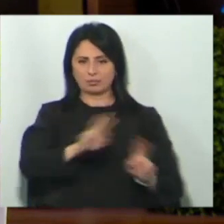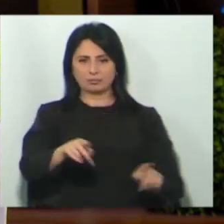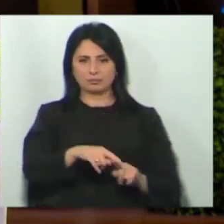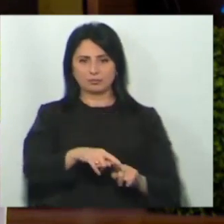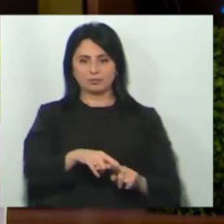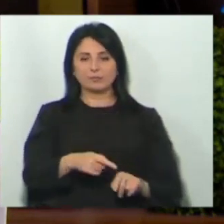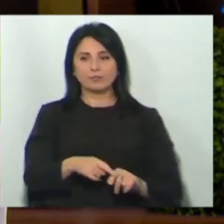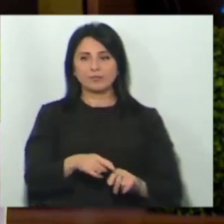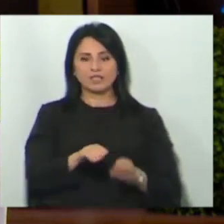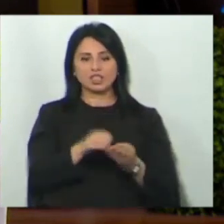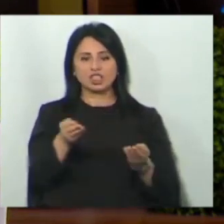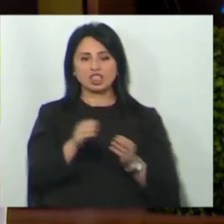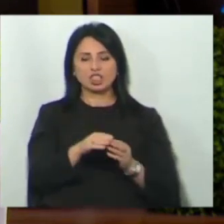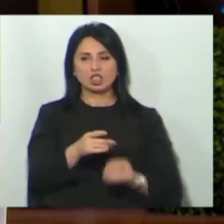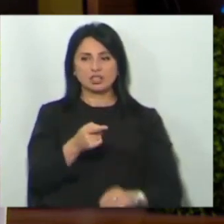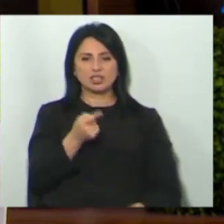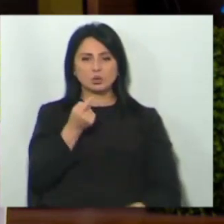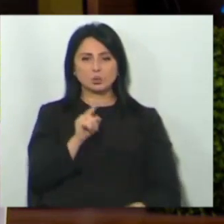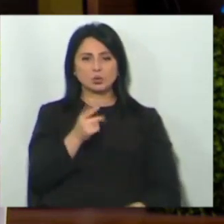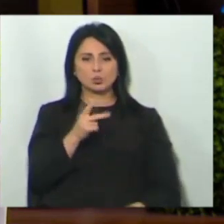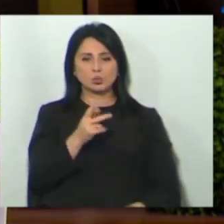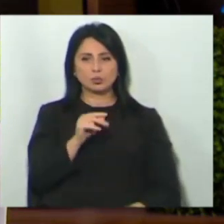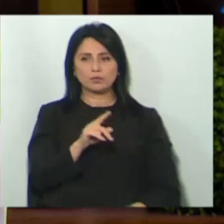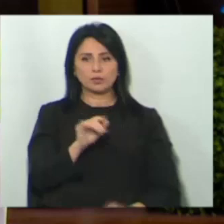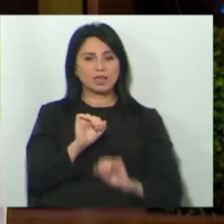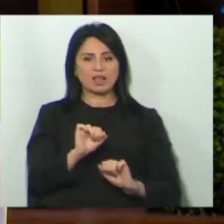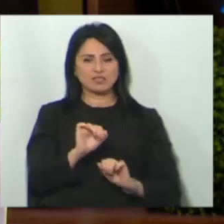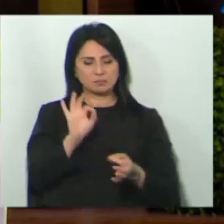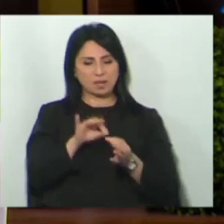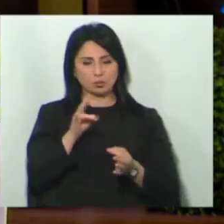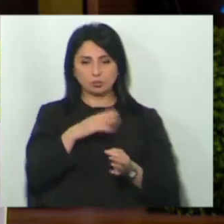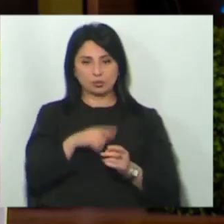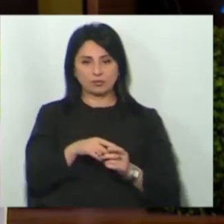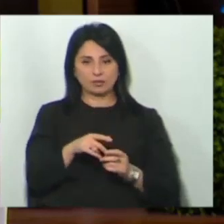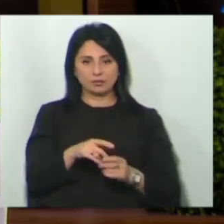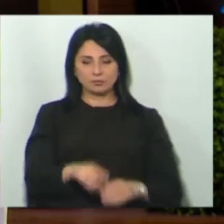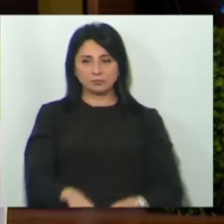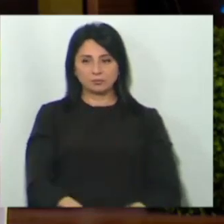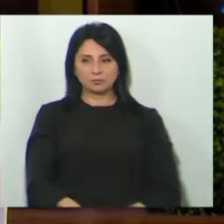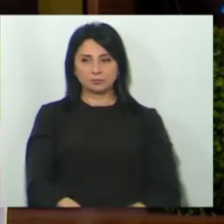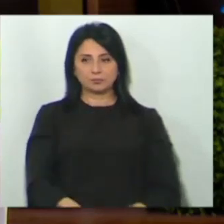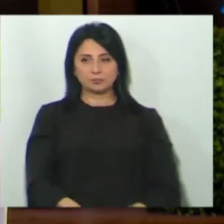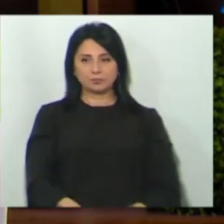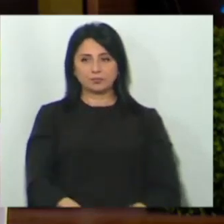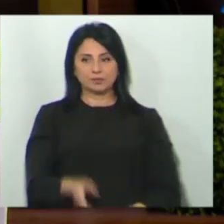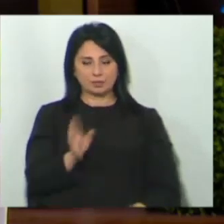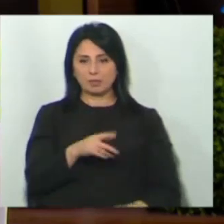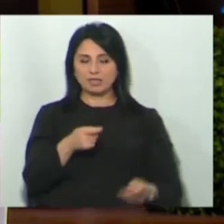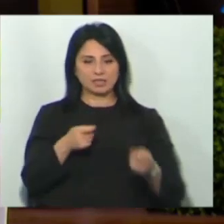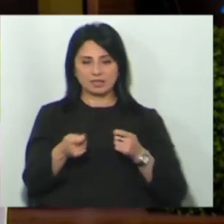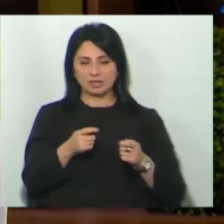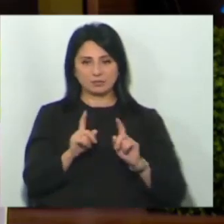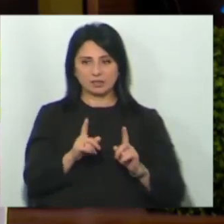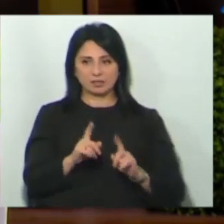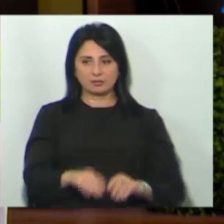სოლარიუმებს აქვს თავისი რაღაც უთოპრივი მითითება, რომელიც უნდა დავიცვათ და მაინც